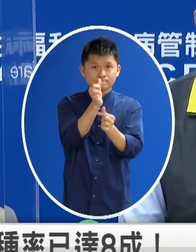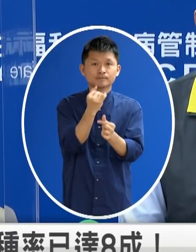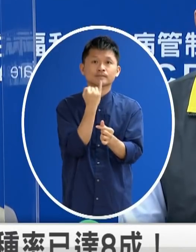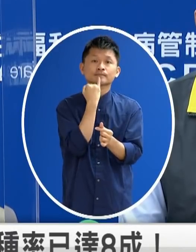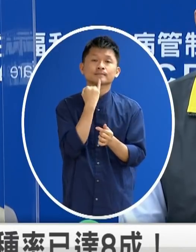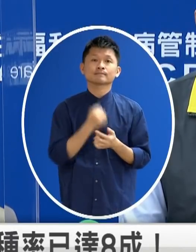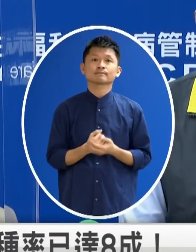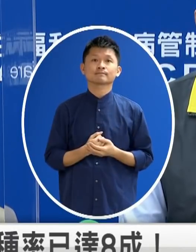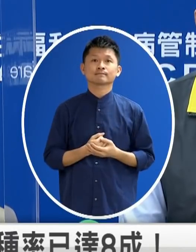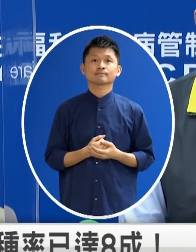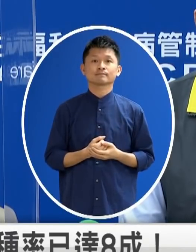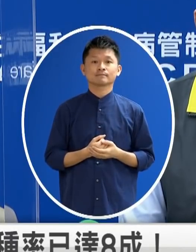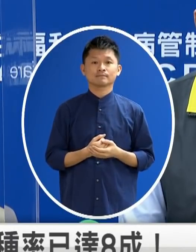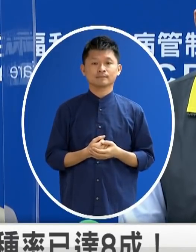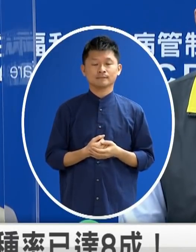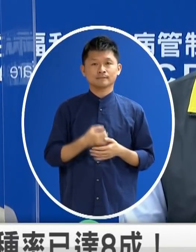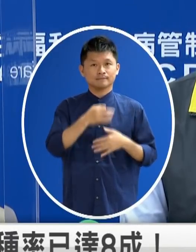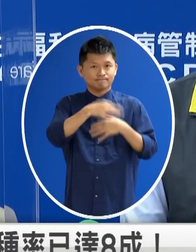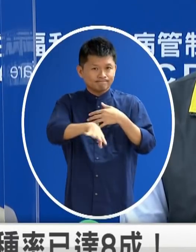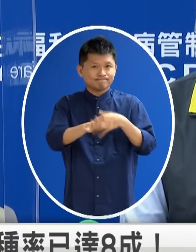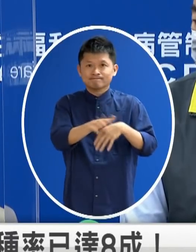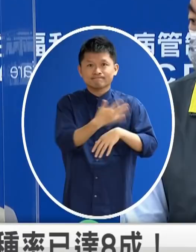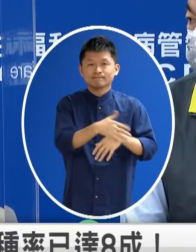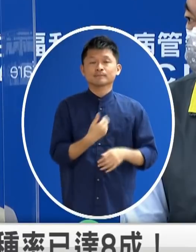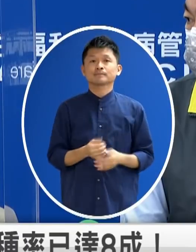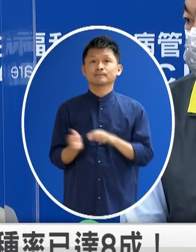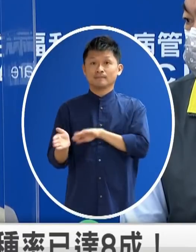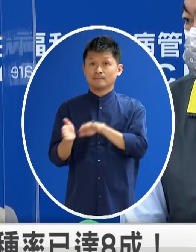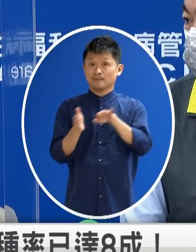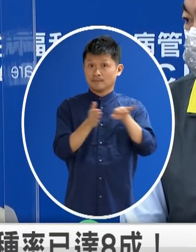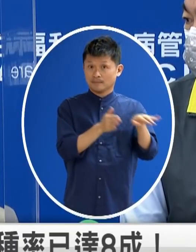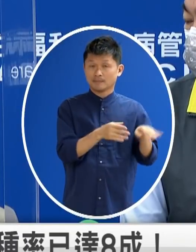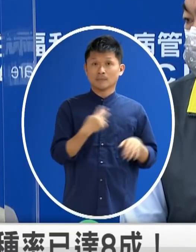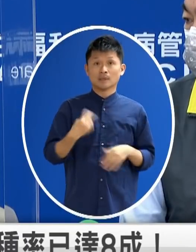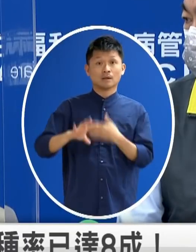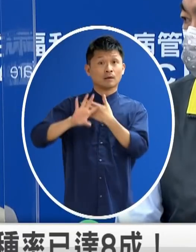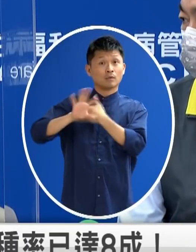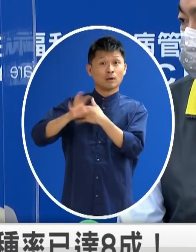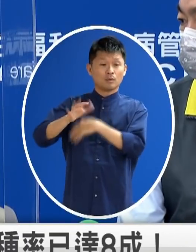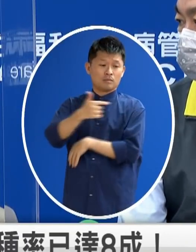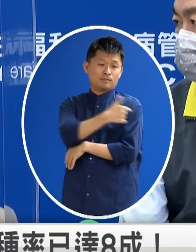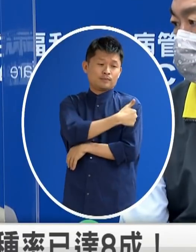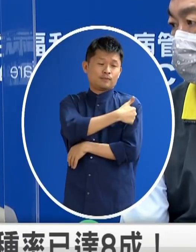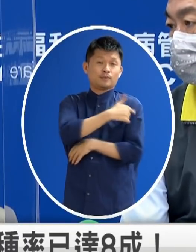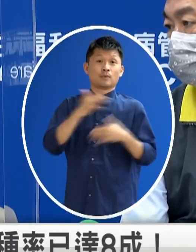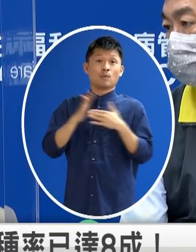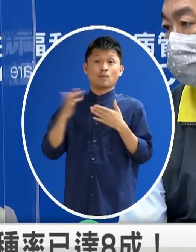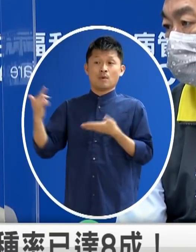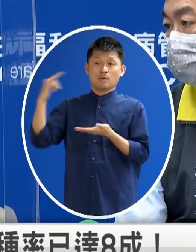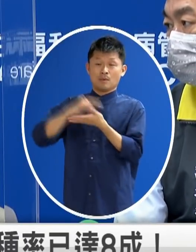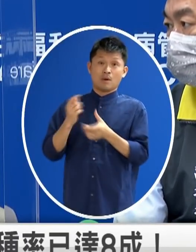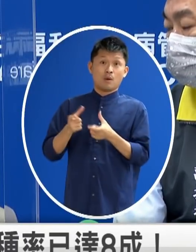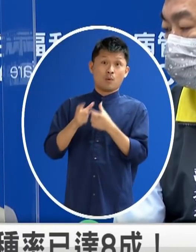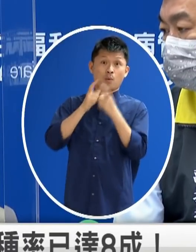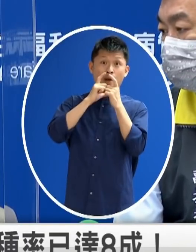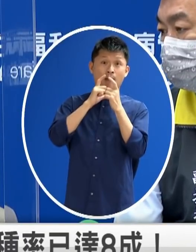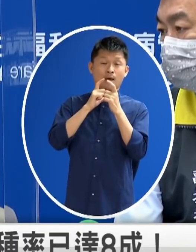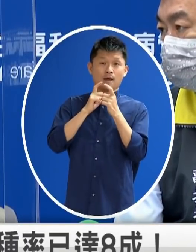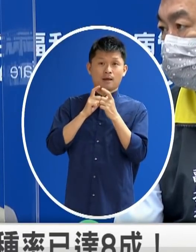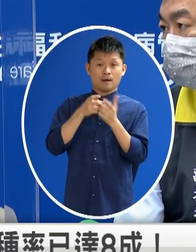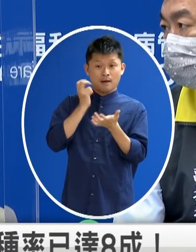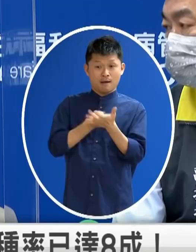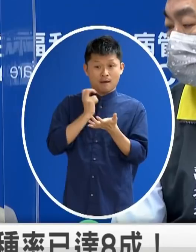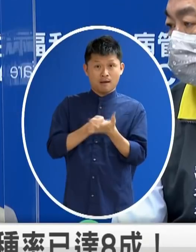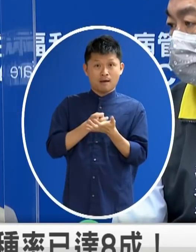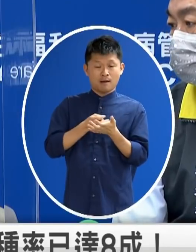确一点，也才不会有遗珠之憾。那至于说在国外打完疫苗然后再回来是不是要放宽相关